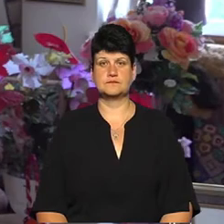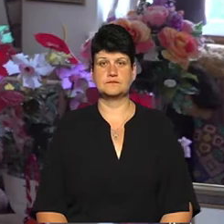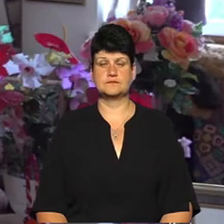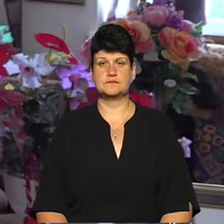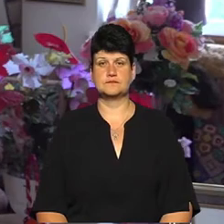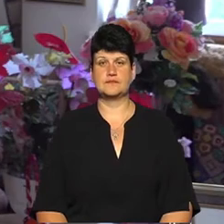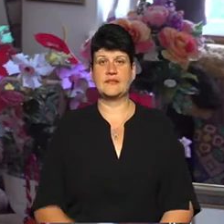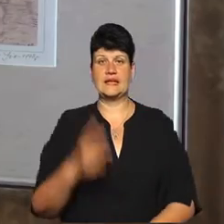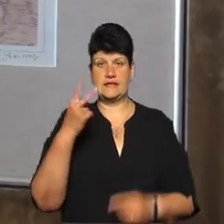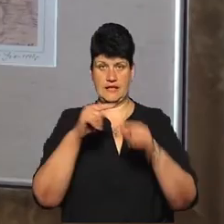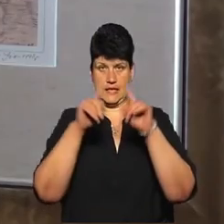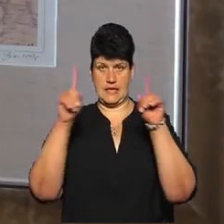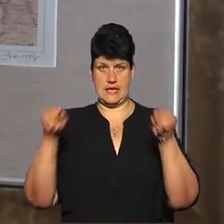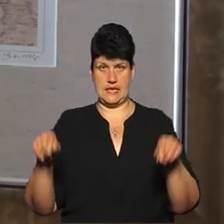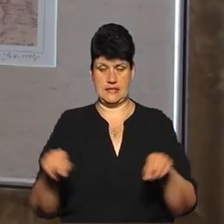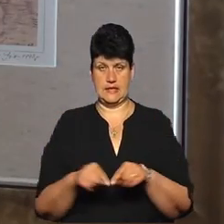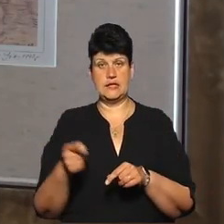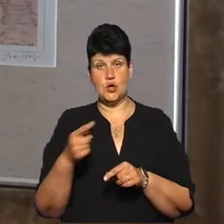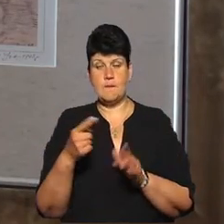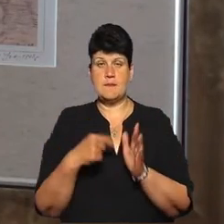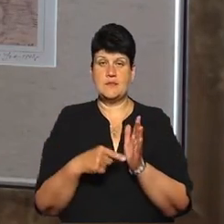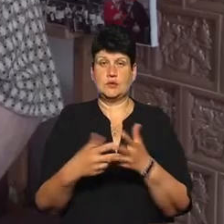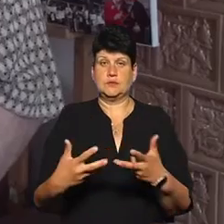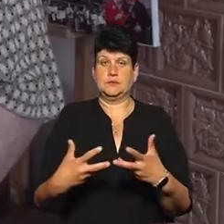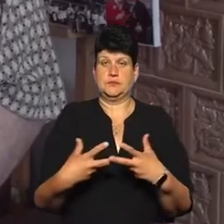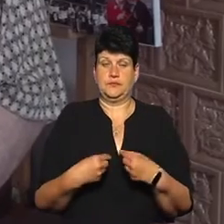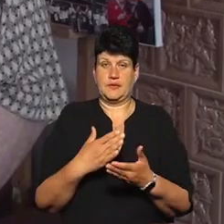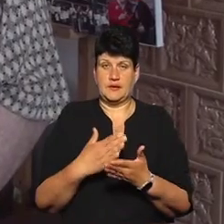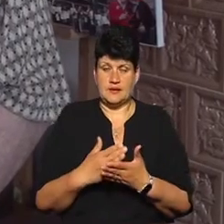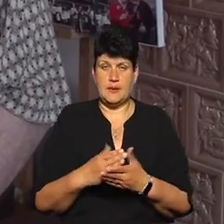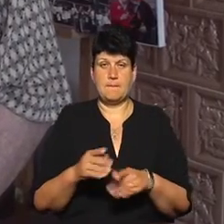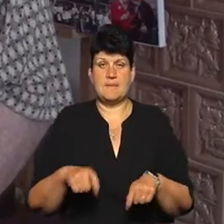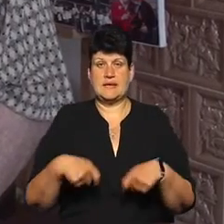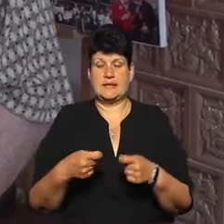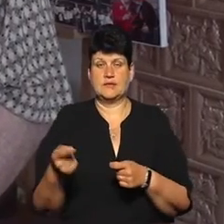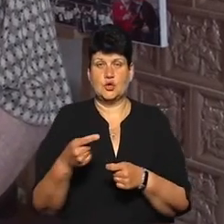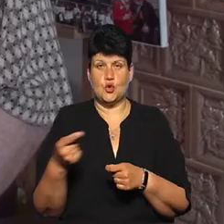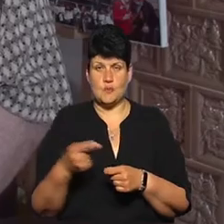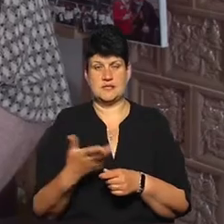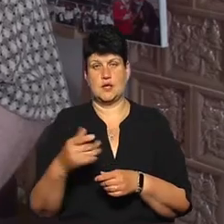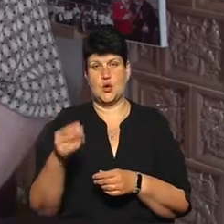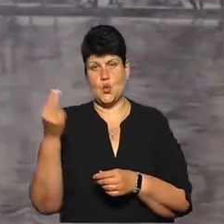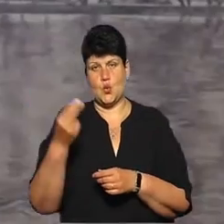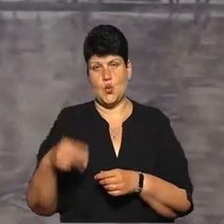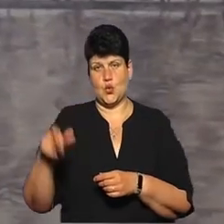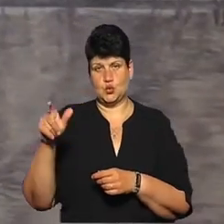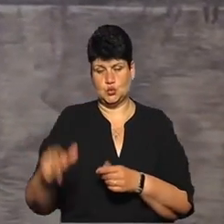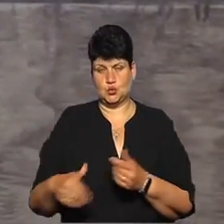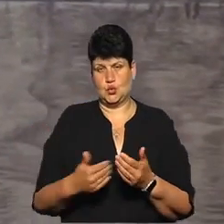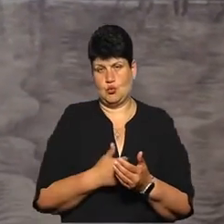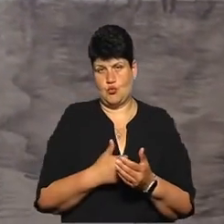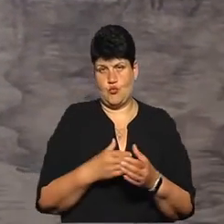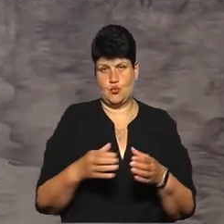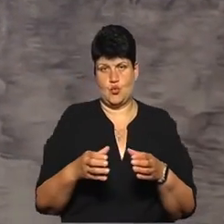Дві картини із серії «Тернопіль. Місто, що надихає» передав тернопільський художник-графік Євген Удін добровольчому українському